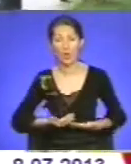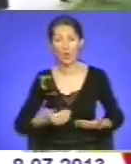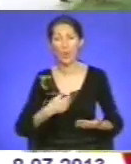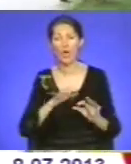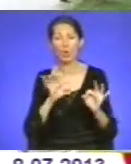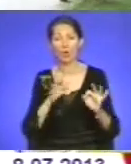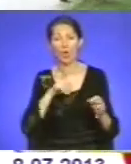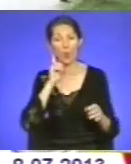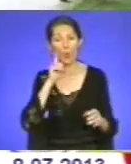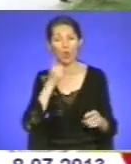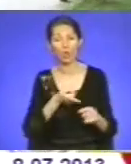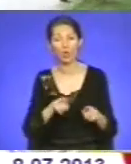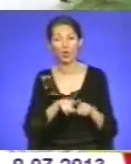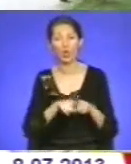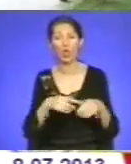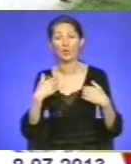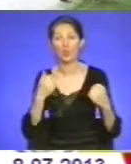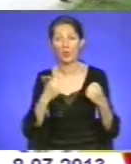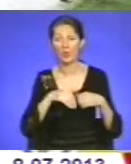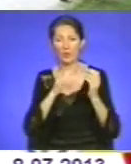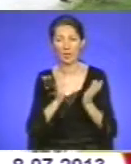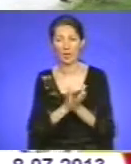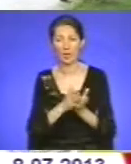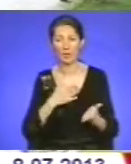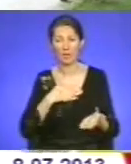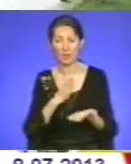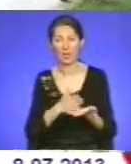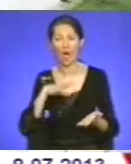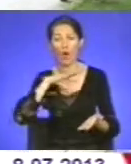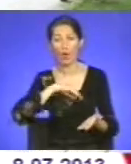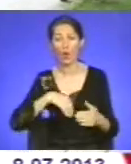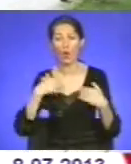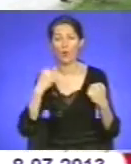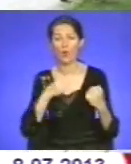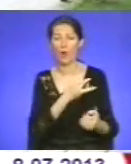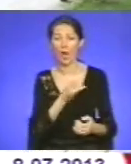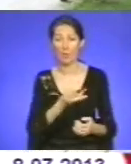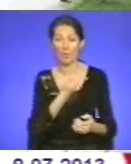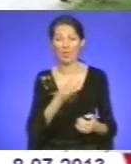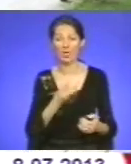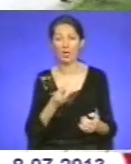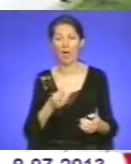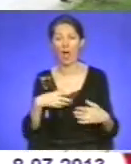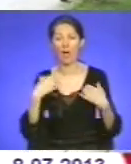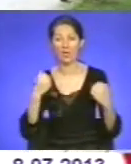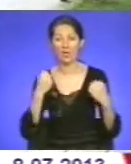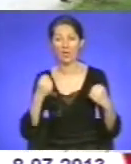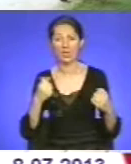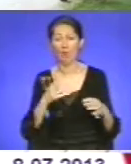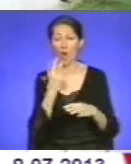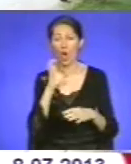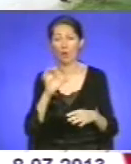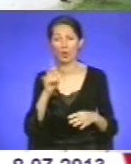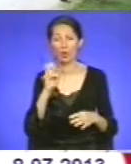всі основні його складові. Всі складові, адже є в нас і духовне здоров'я, правильно, емоційне, фізичне, соціальне,